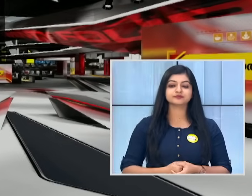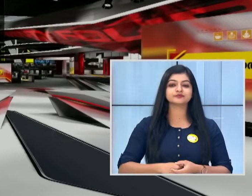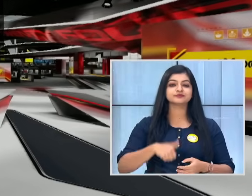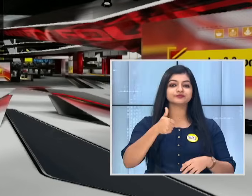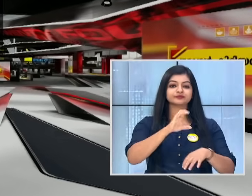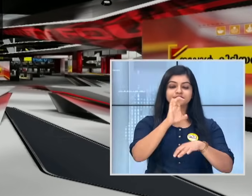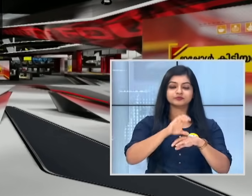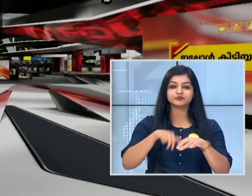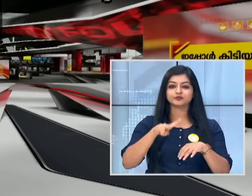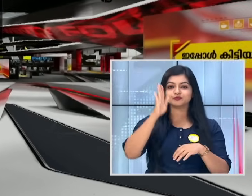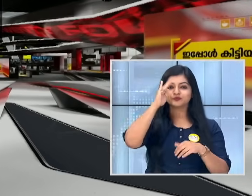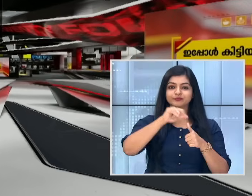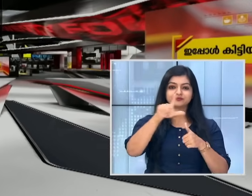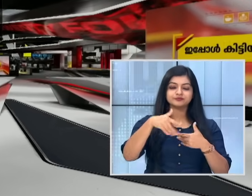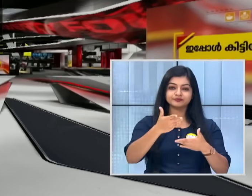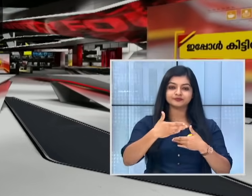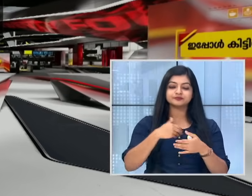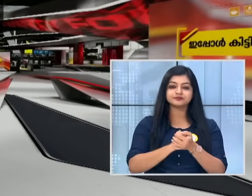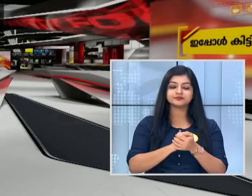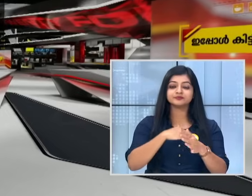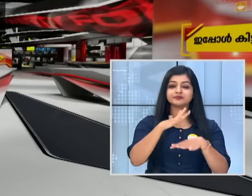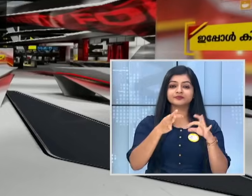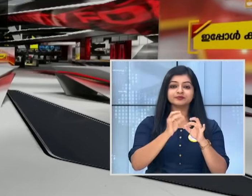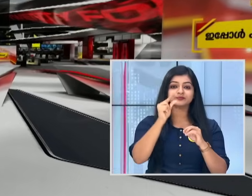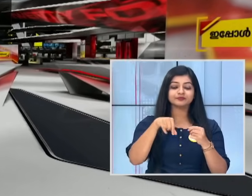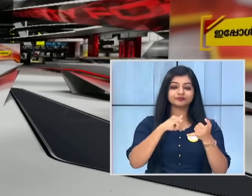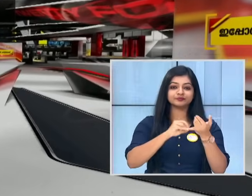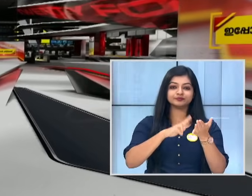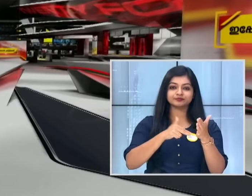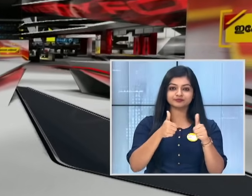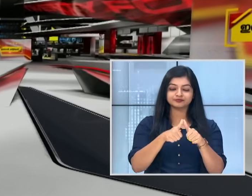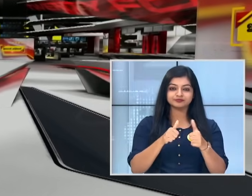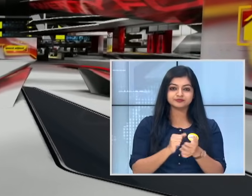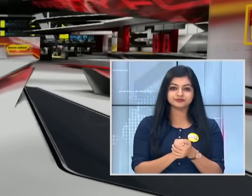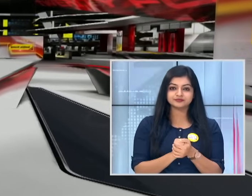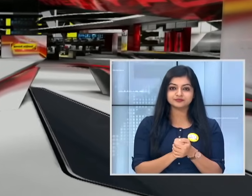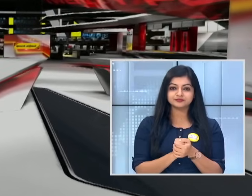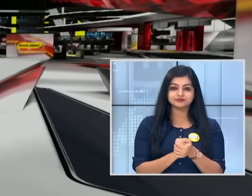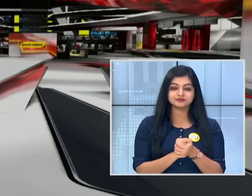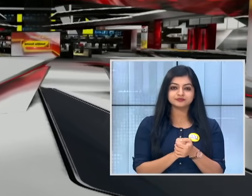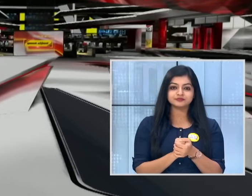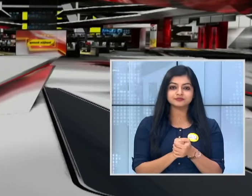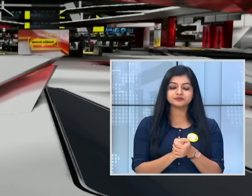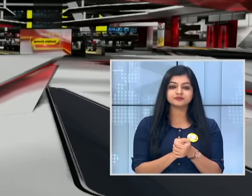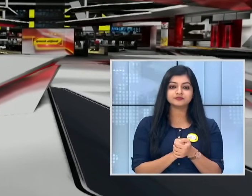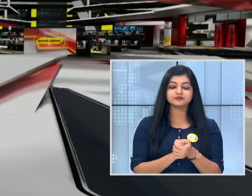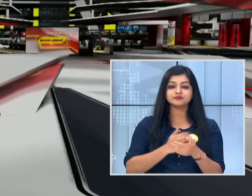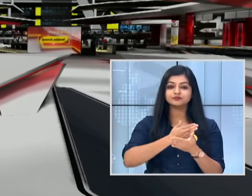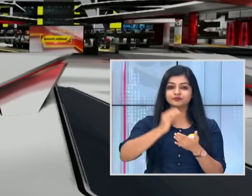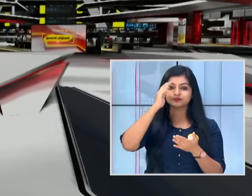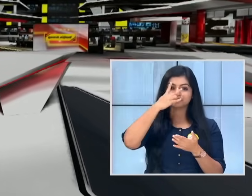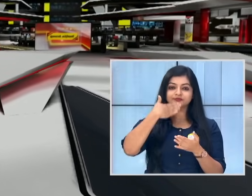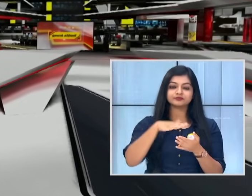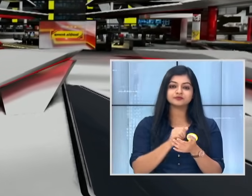ഗുഡ് ഈവനിംഗ് 24-ന്റെ എല്ലാ പ്രേക്ഷകർക്കും ഇപ്പോൾ കിട്ടിയതിലേക്ക് സ്വാഗതം. ഞാൻ പ്രഭിത ലക്ഷ്മി. എന്നോടൊപ്പം കേൾവി പരിമിതരെ സഹായിക്കാൻ സോന ജെറിയം ചേരുന്നു. വിശദമായ